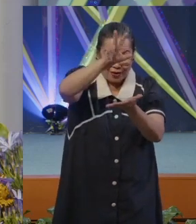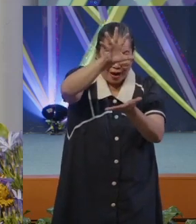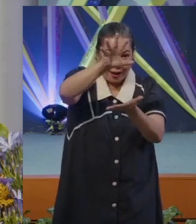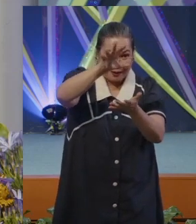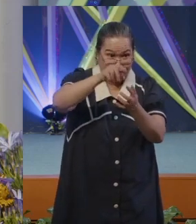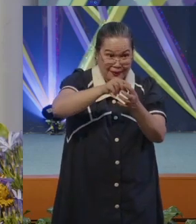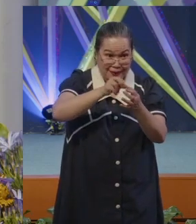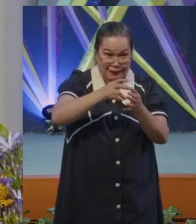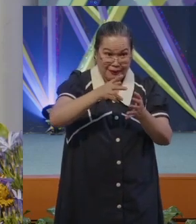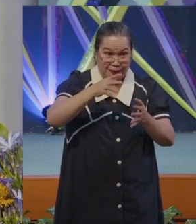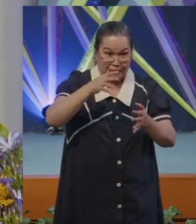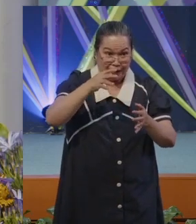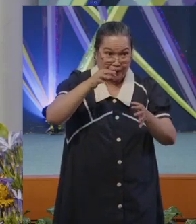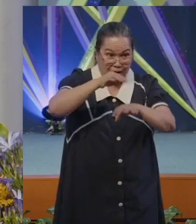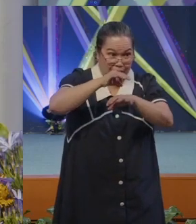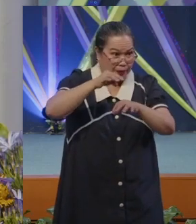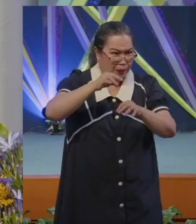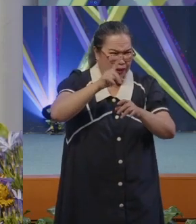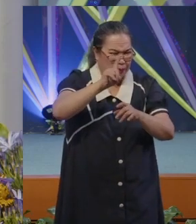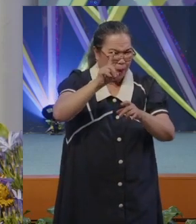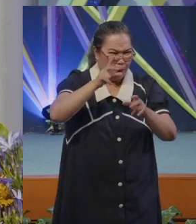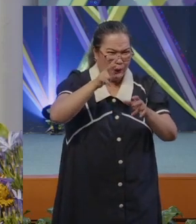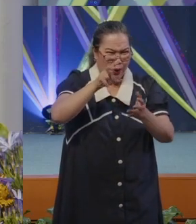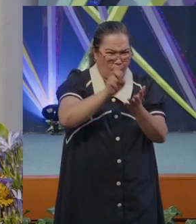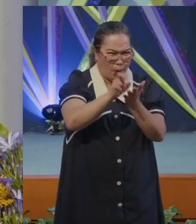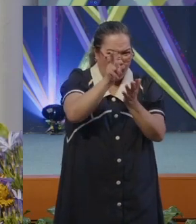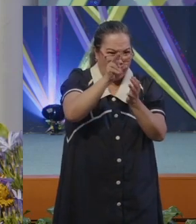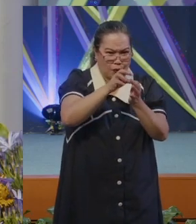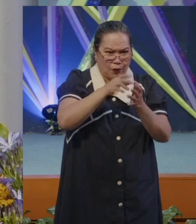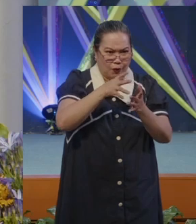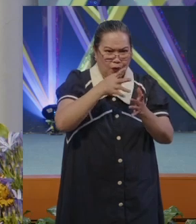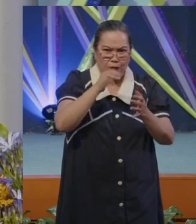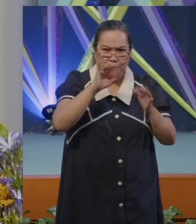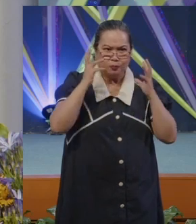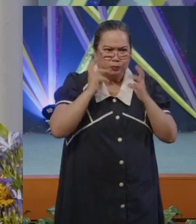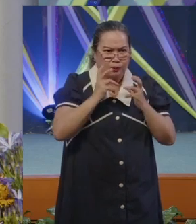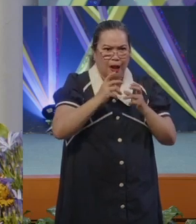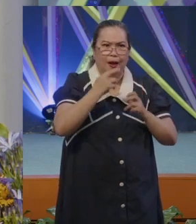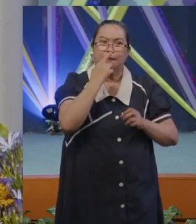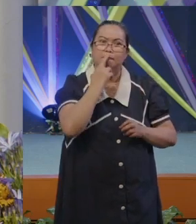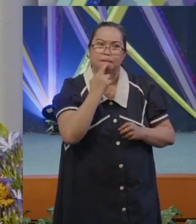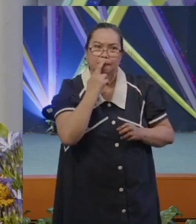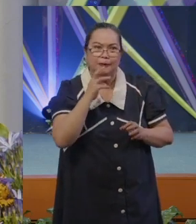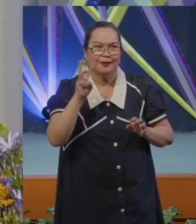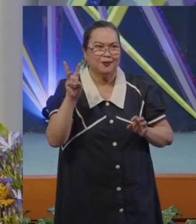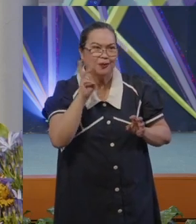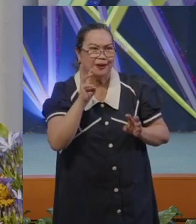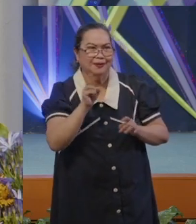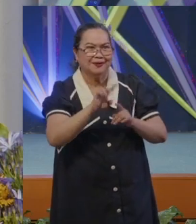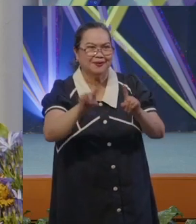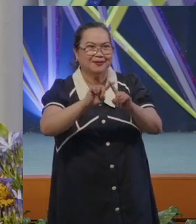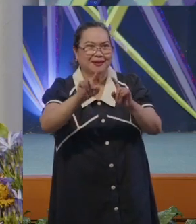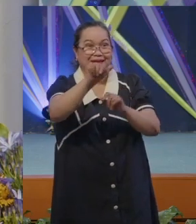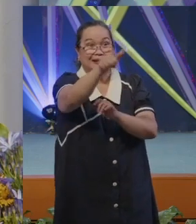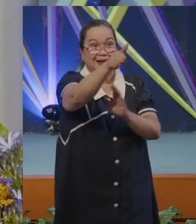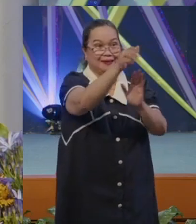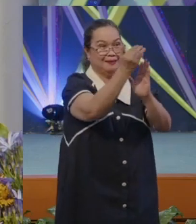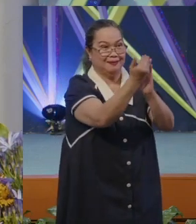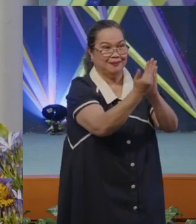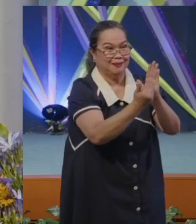Egypt. Pinangako ng Diyos, pinalaya sila. Ang Diyos ay isang Diyos na tumutupad sa kanyang mga pangako, mga kapatid.